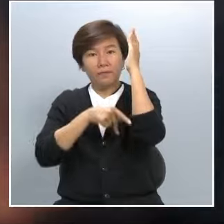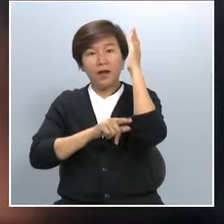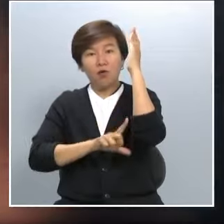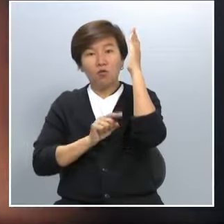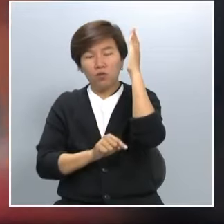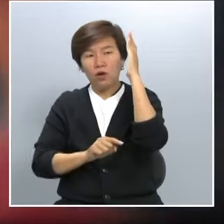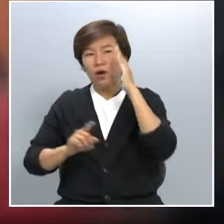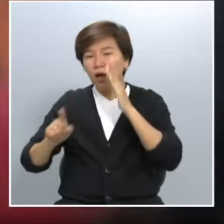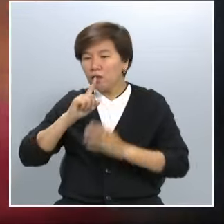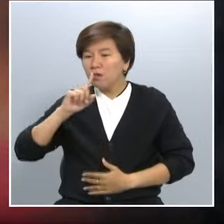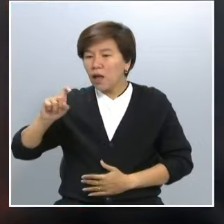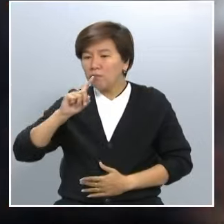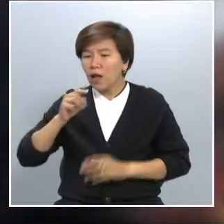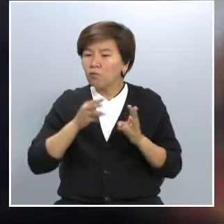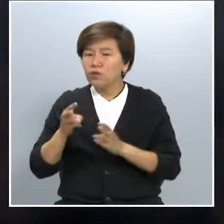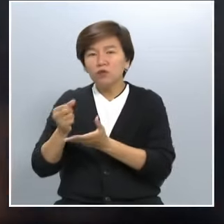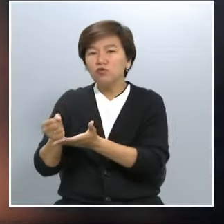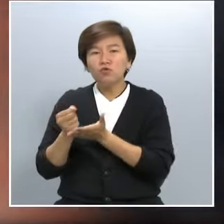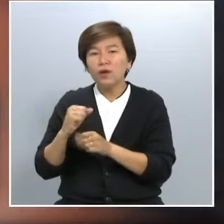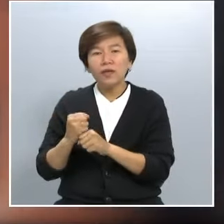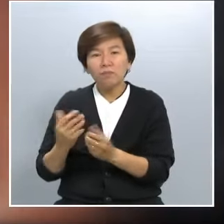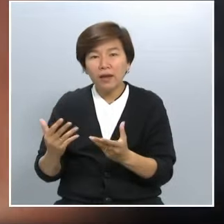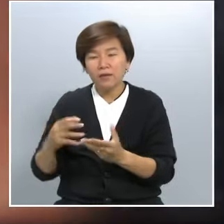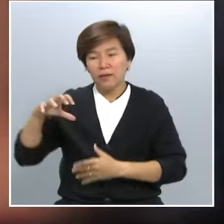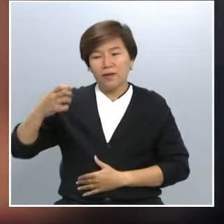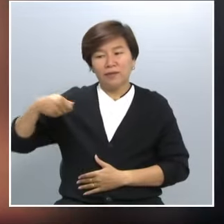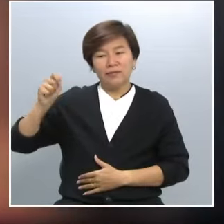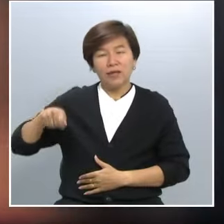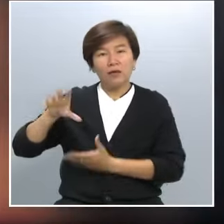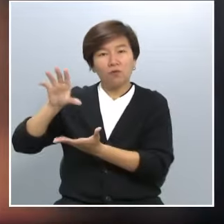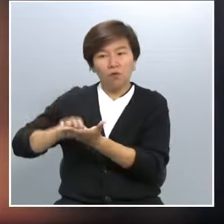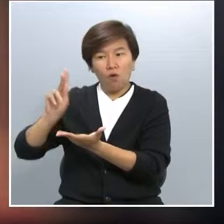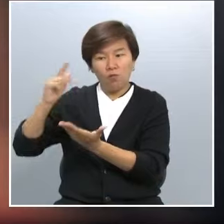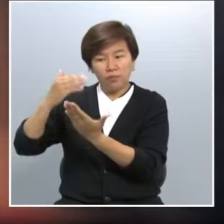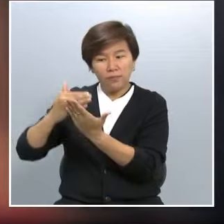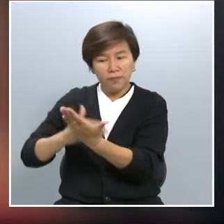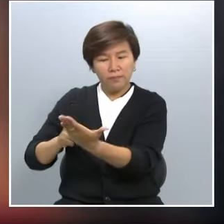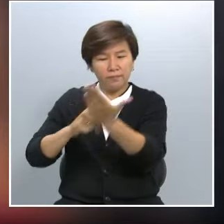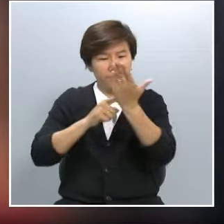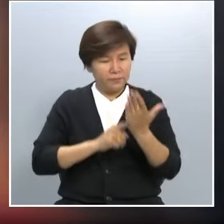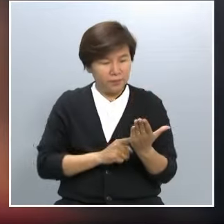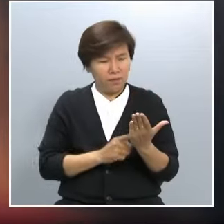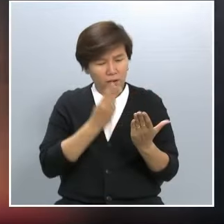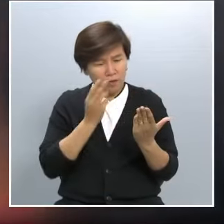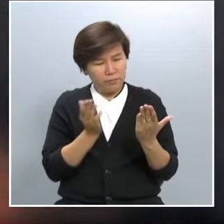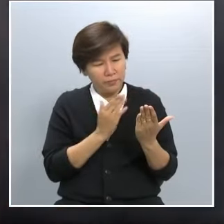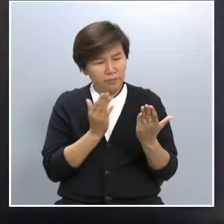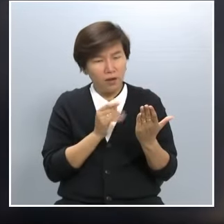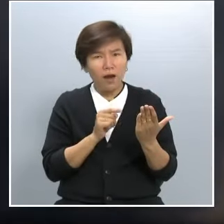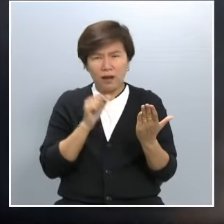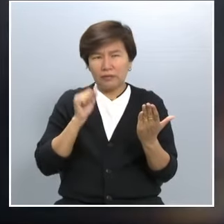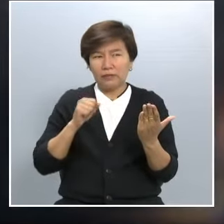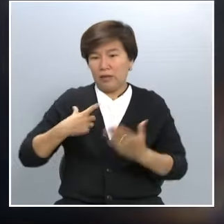ในการให้ความช่วยเหลือได้ข้อมูลจากศาลในการตรวจสอบสำนวนก็พบความผิดปกติโดยศาลได้เรียกทน